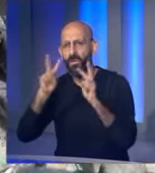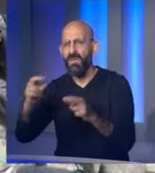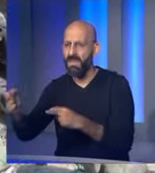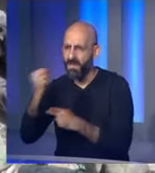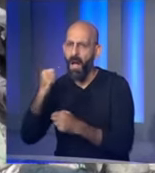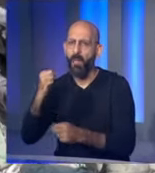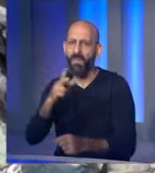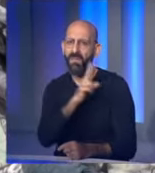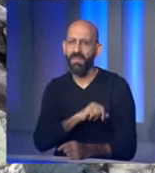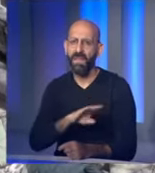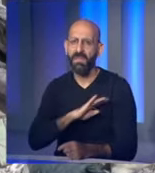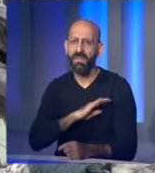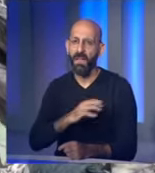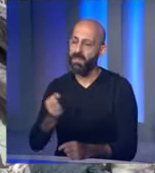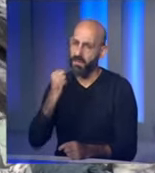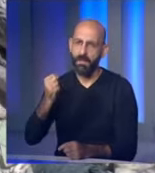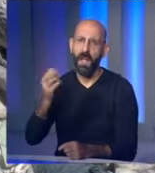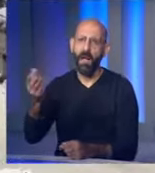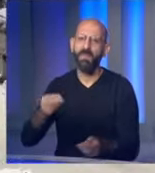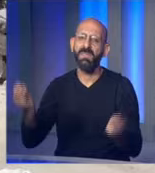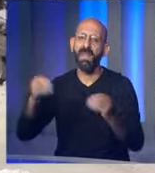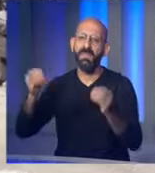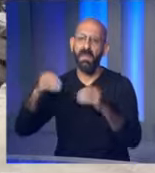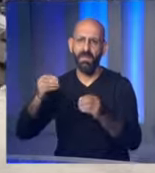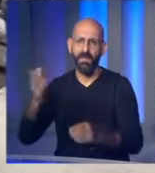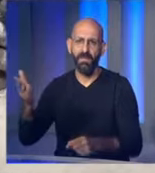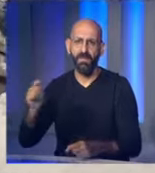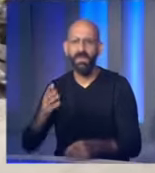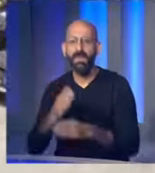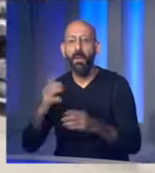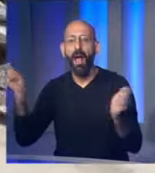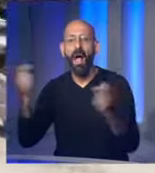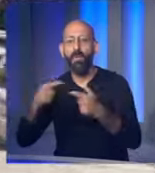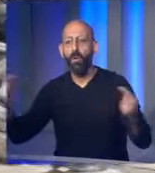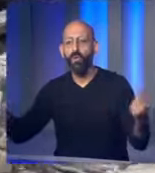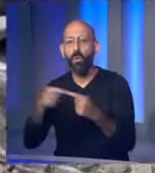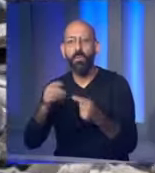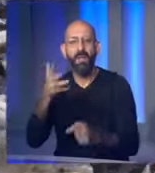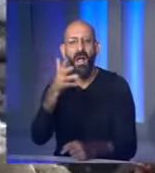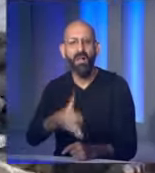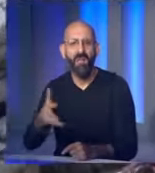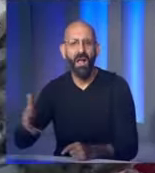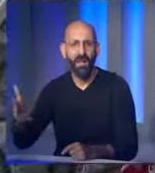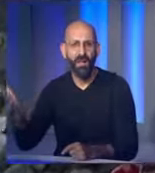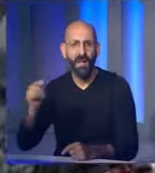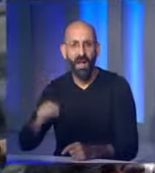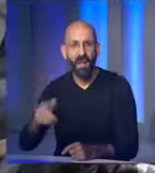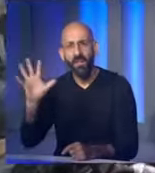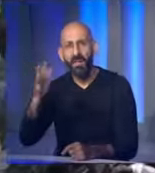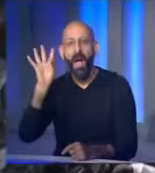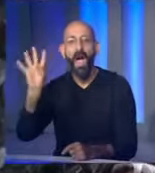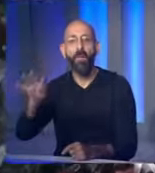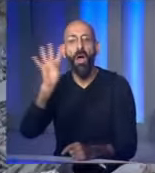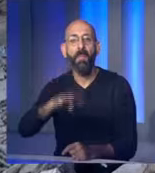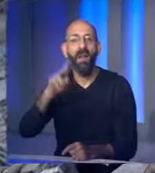الاوروبي بوضع مروع في غزه وقال انها حرب ضد الاطفال في غزه موضحا ان هناك حوالي